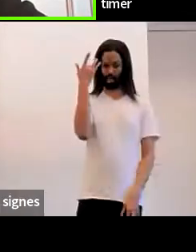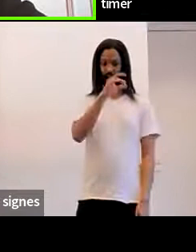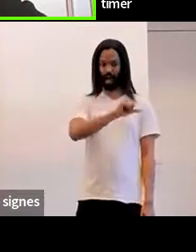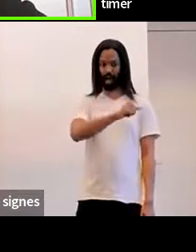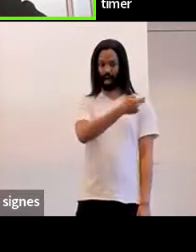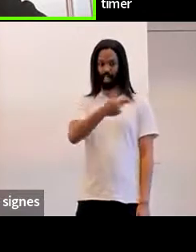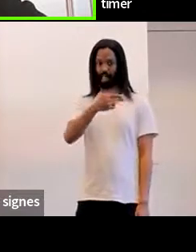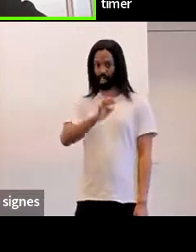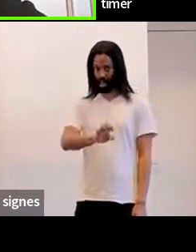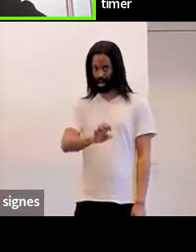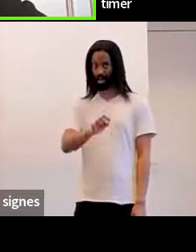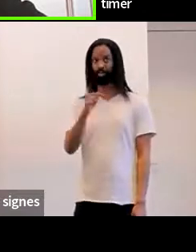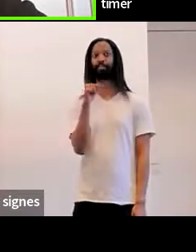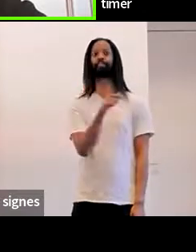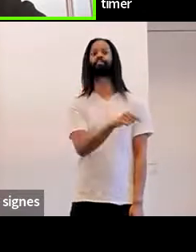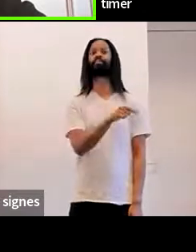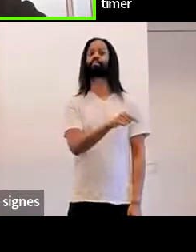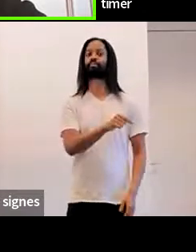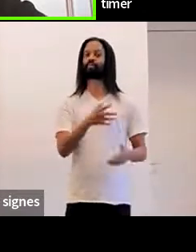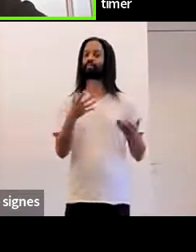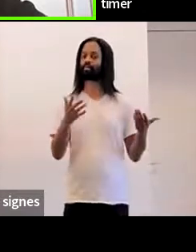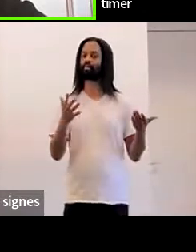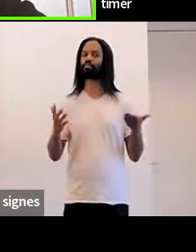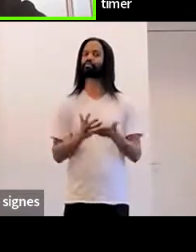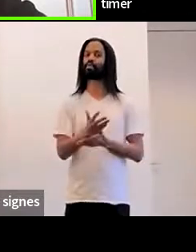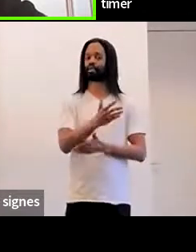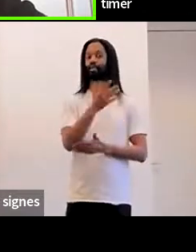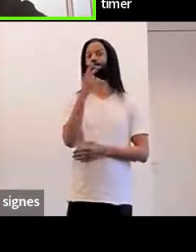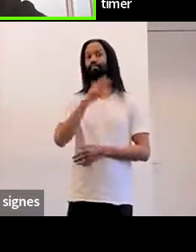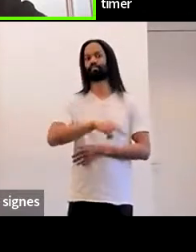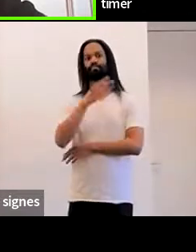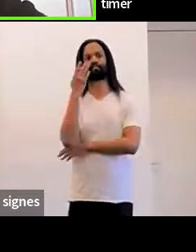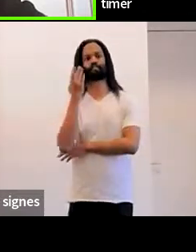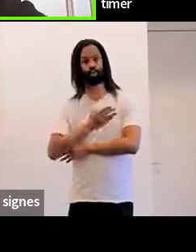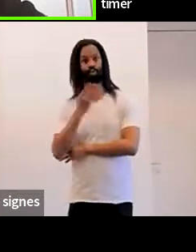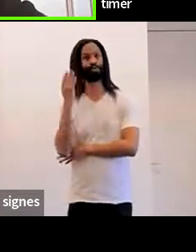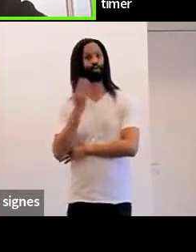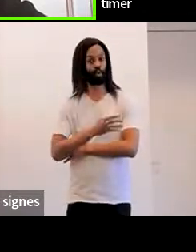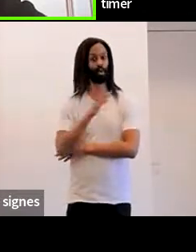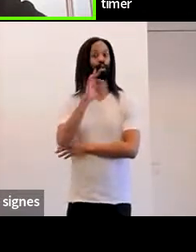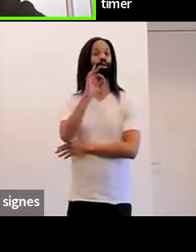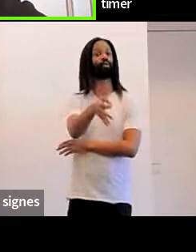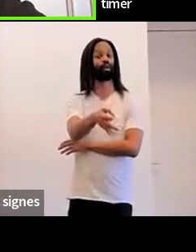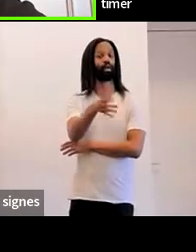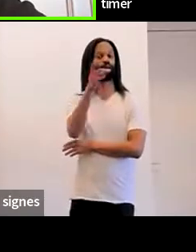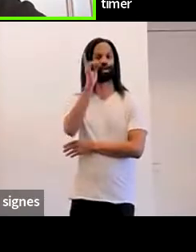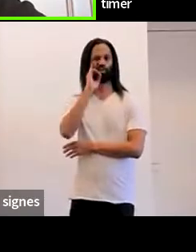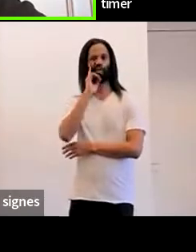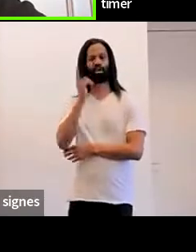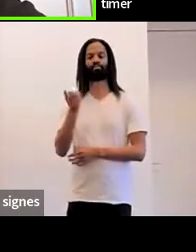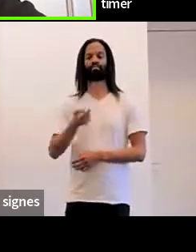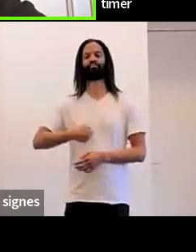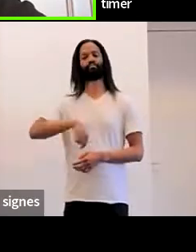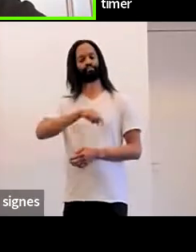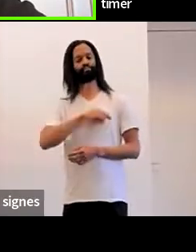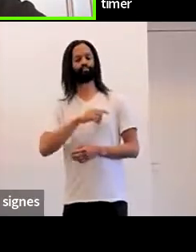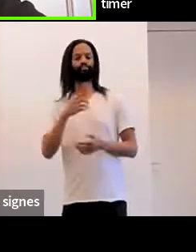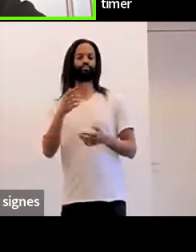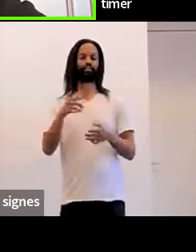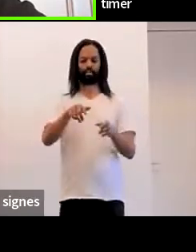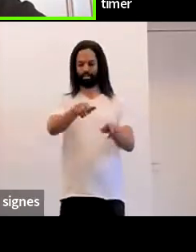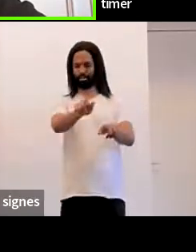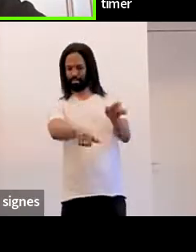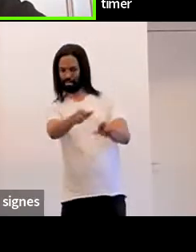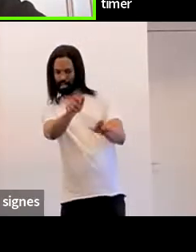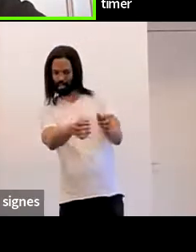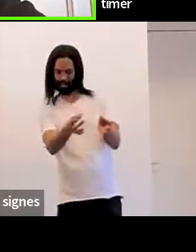ligne, c'est un projet essentiel pour améliorer l'accompagnement des publics